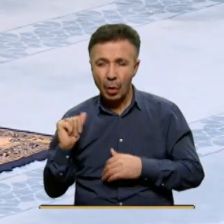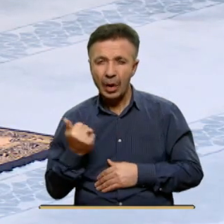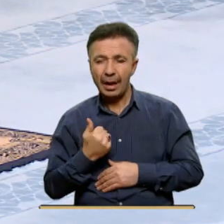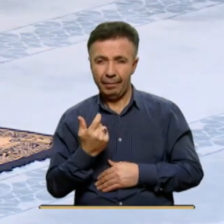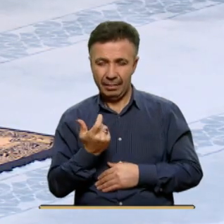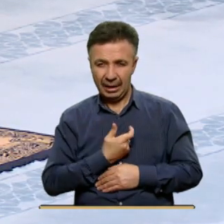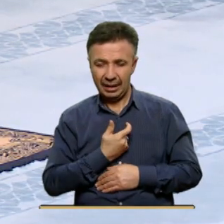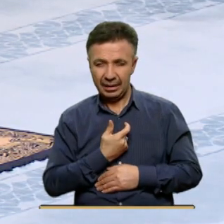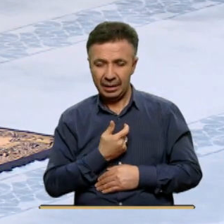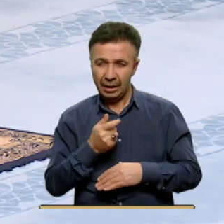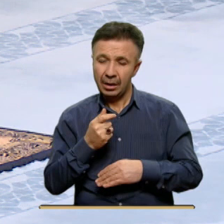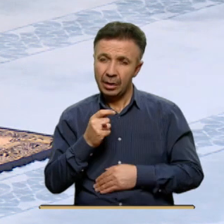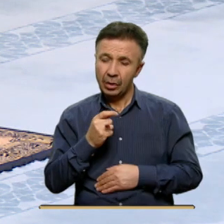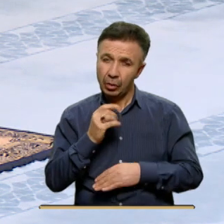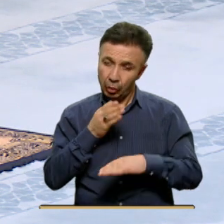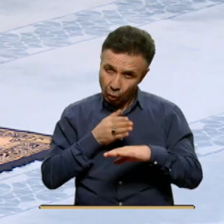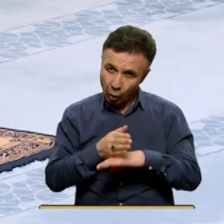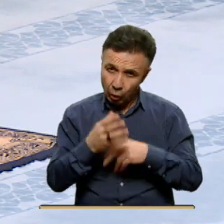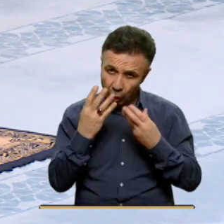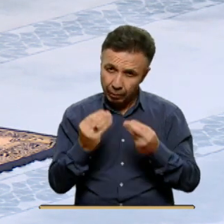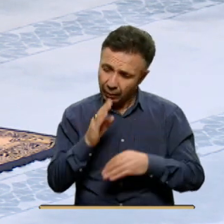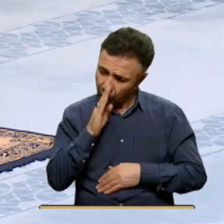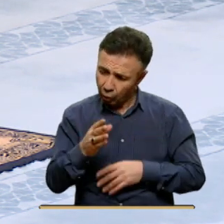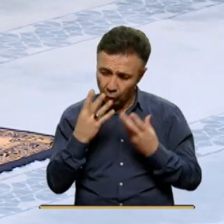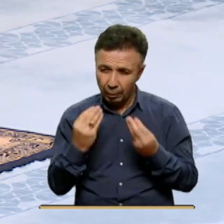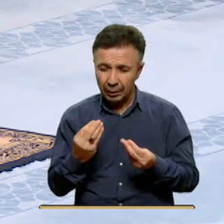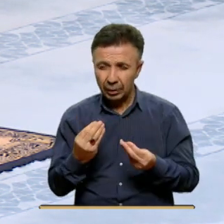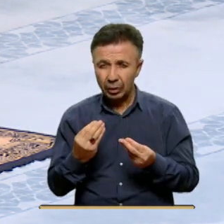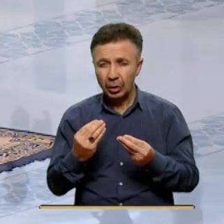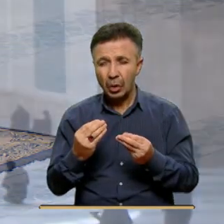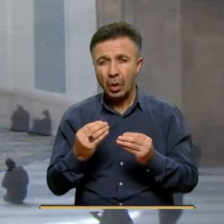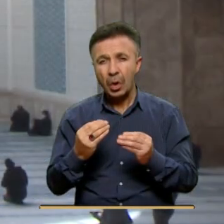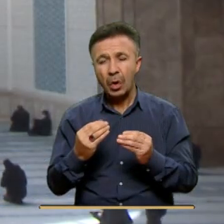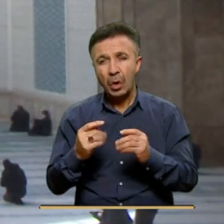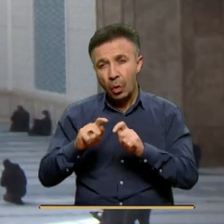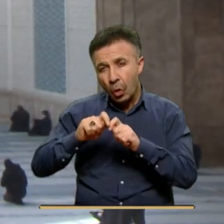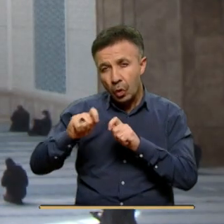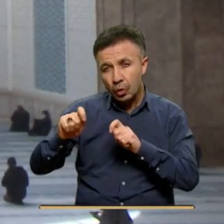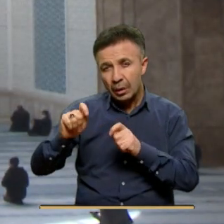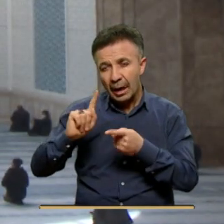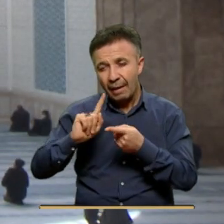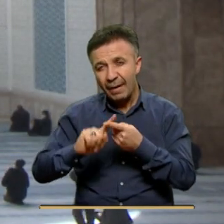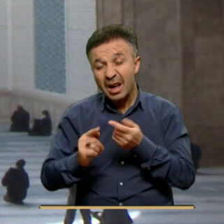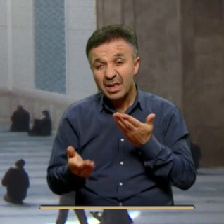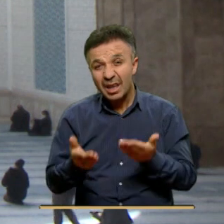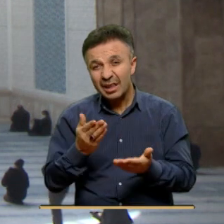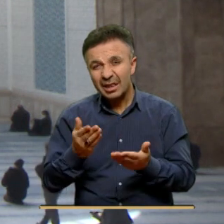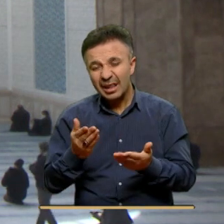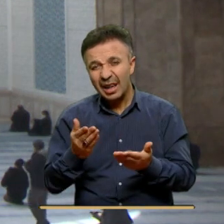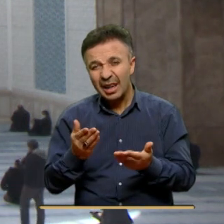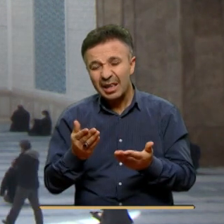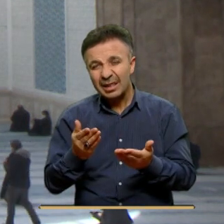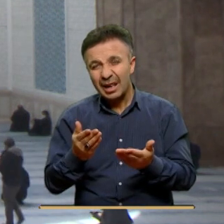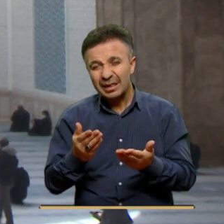ve dürüstlüktür. Ölçüde ve tartıda hile yapmamaktır. Malını